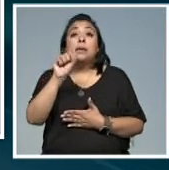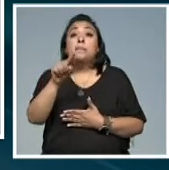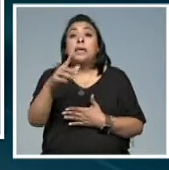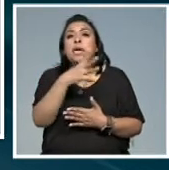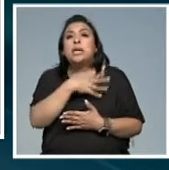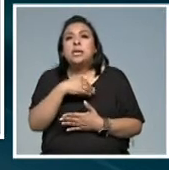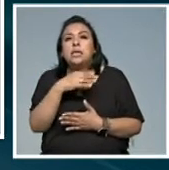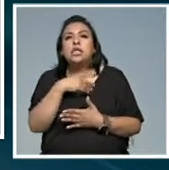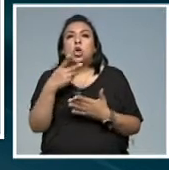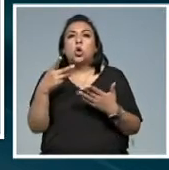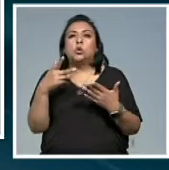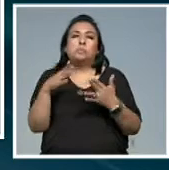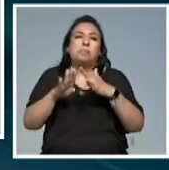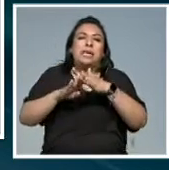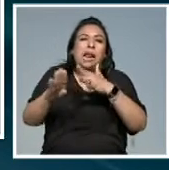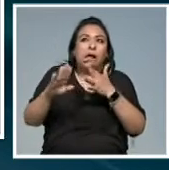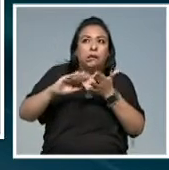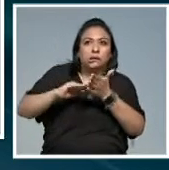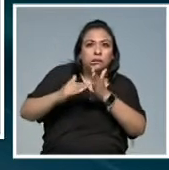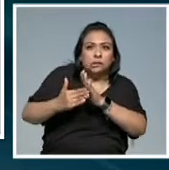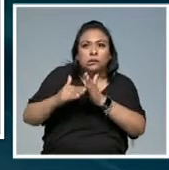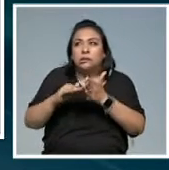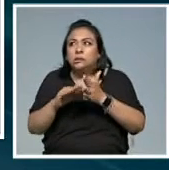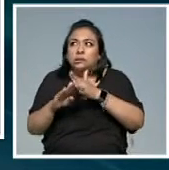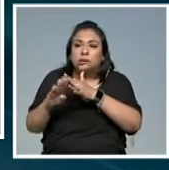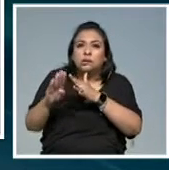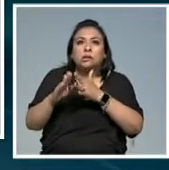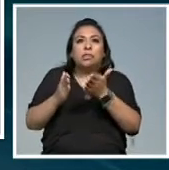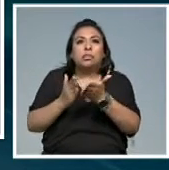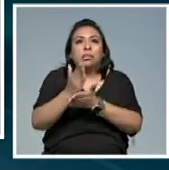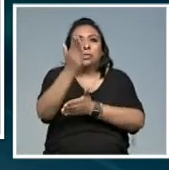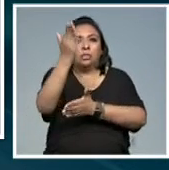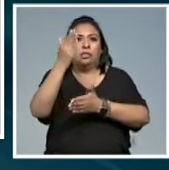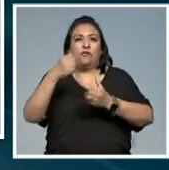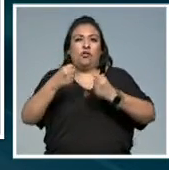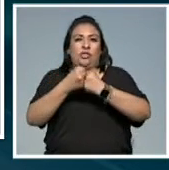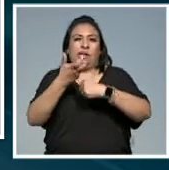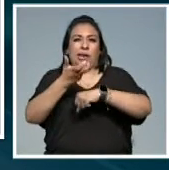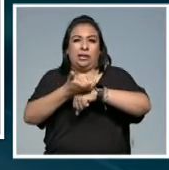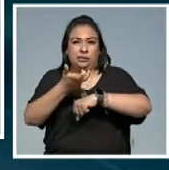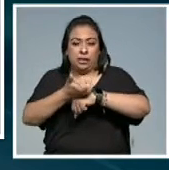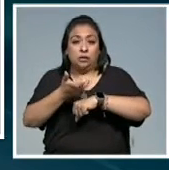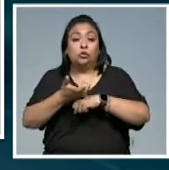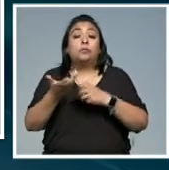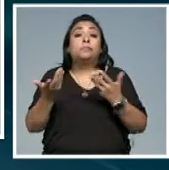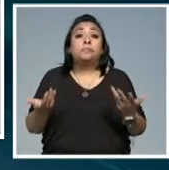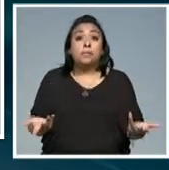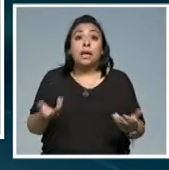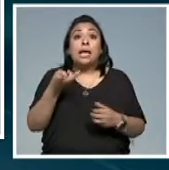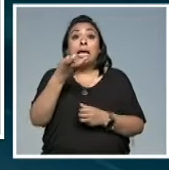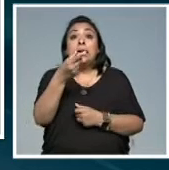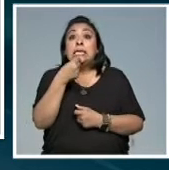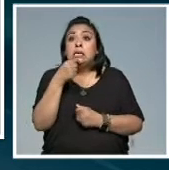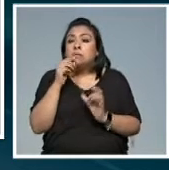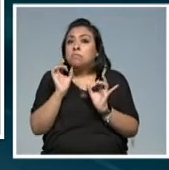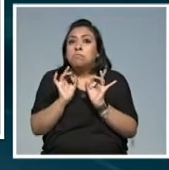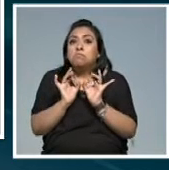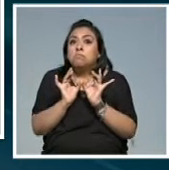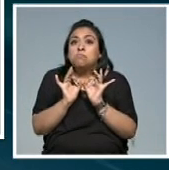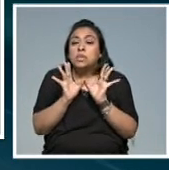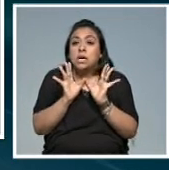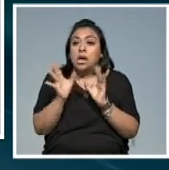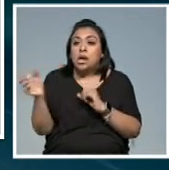dei figli dei clandestini o dei migranti che attraversavano il confine negli Stati Uniti, per esempio. E quindi ci sono questi bambini che sin da subito fanno da interpreti